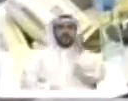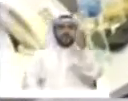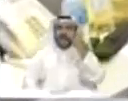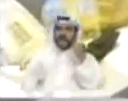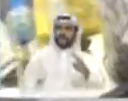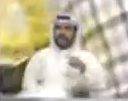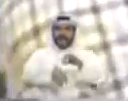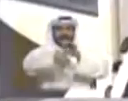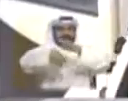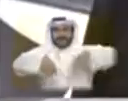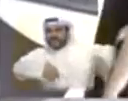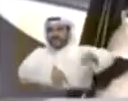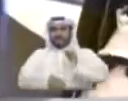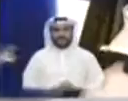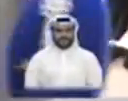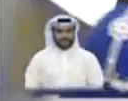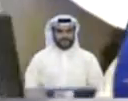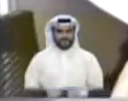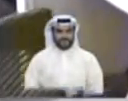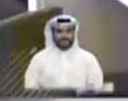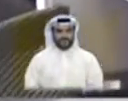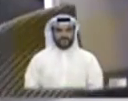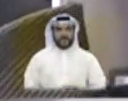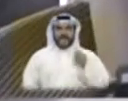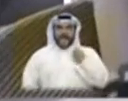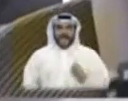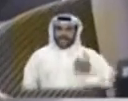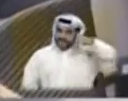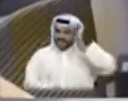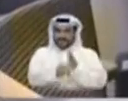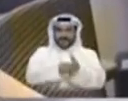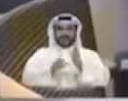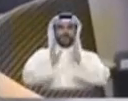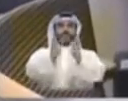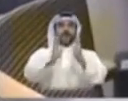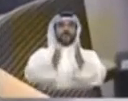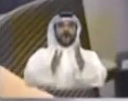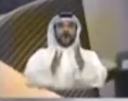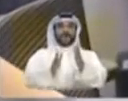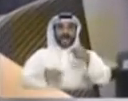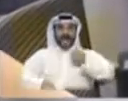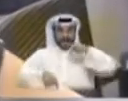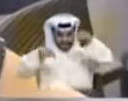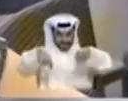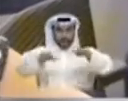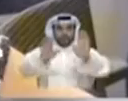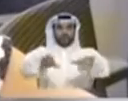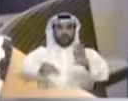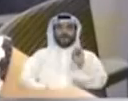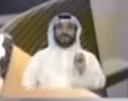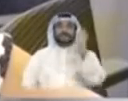عالية للجمهور. عيدكم مبارك. صحيح أن العيد مع الأهل غير، بس